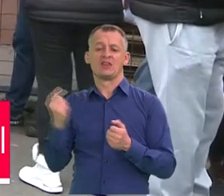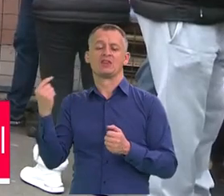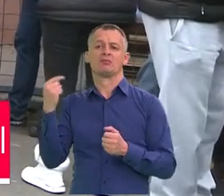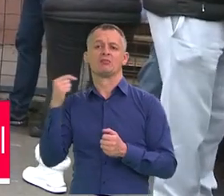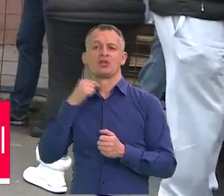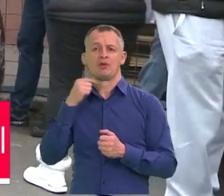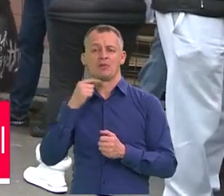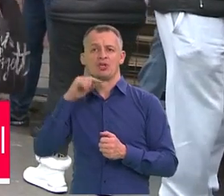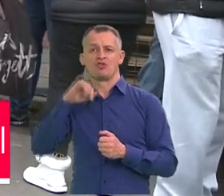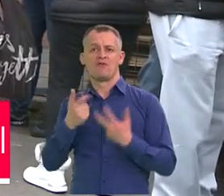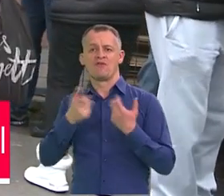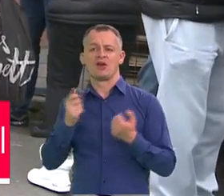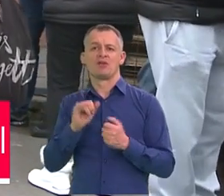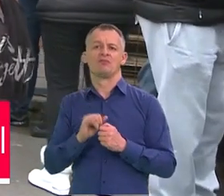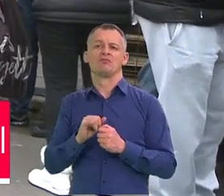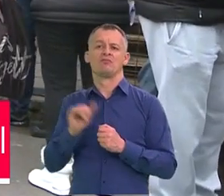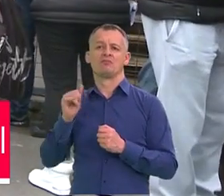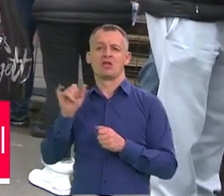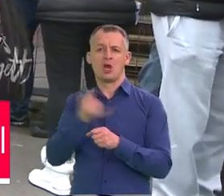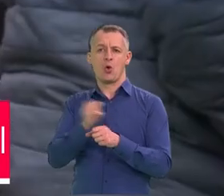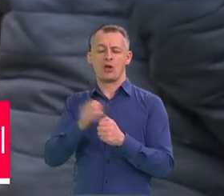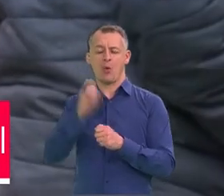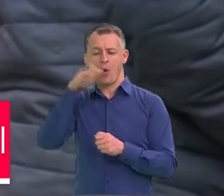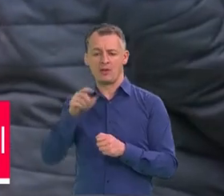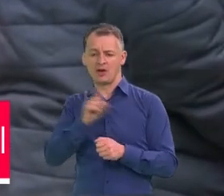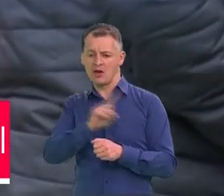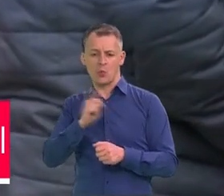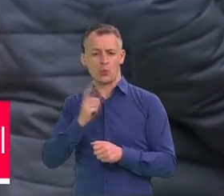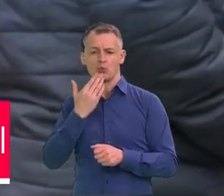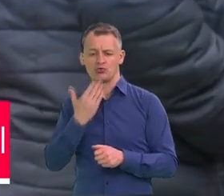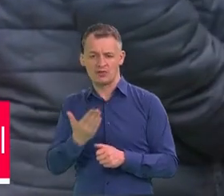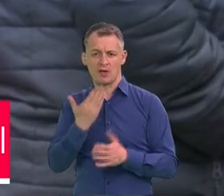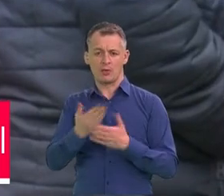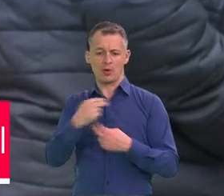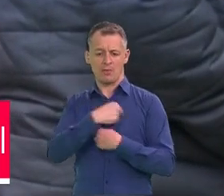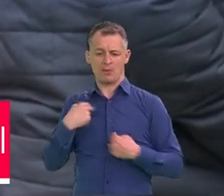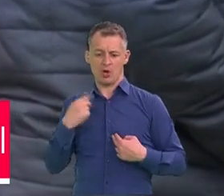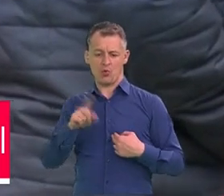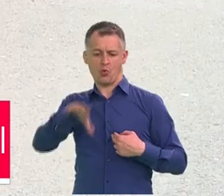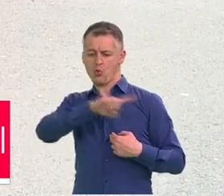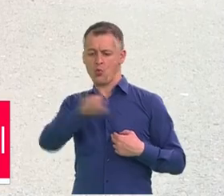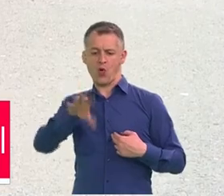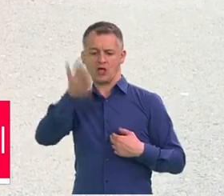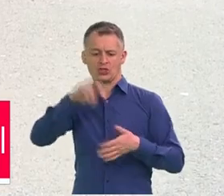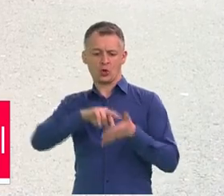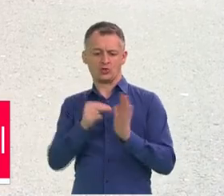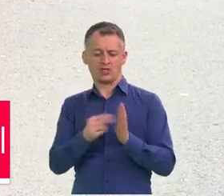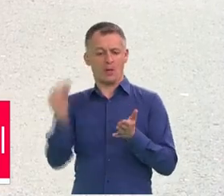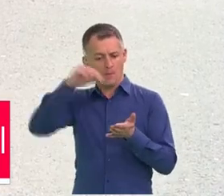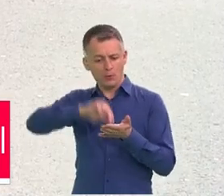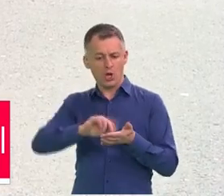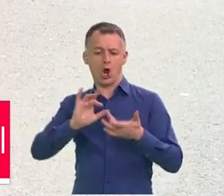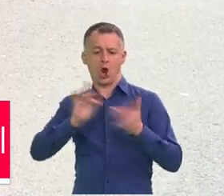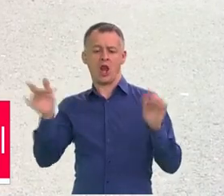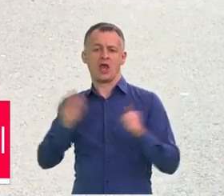ianuarie. Oamenii sunt nemulțumiți pentru că municipalitatea nu a găsit o soluție pentru ca aceste documente să fie depuse online, așa cum se